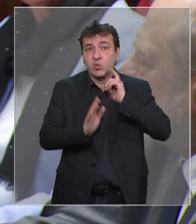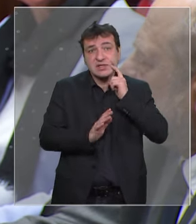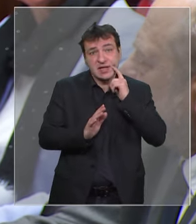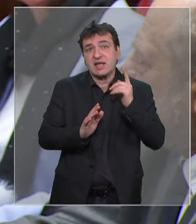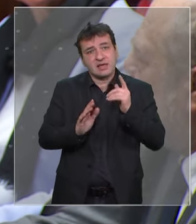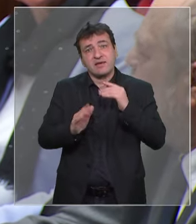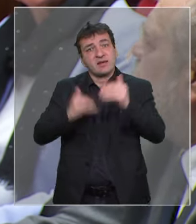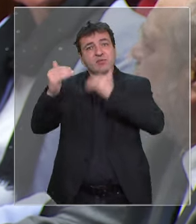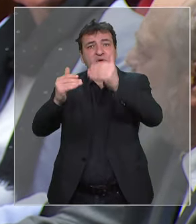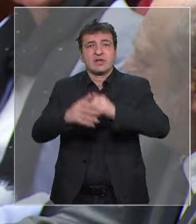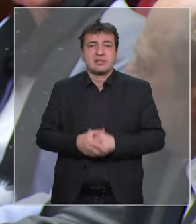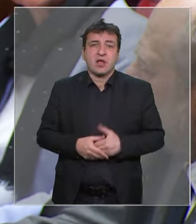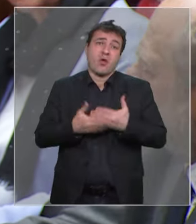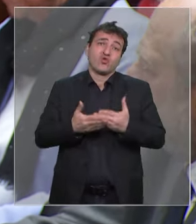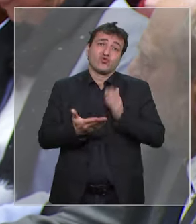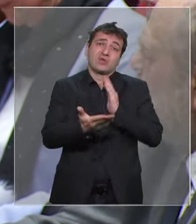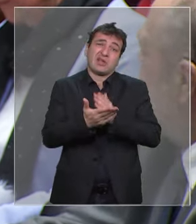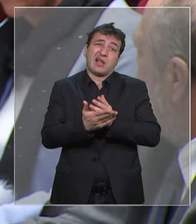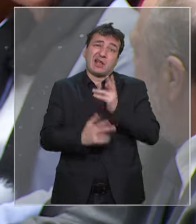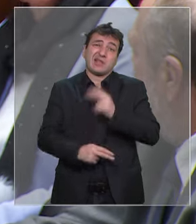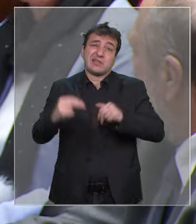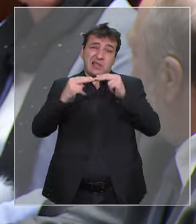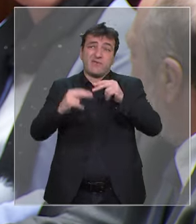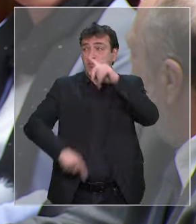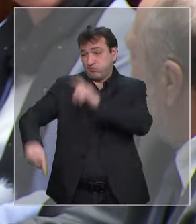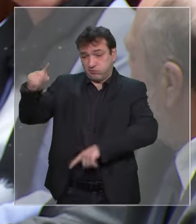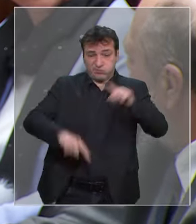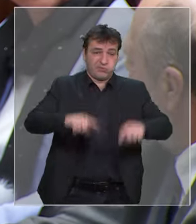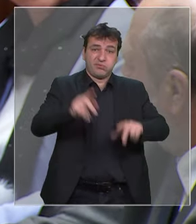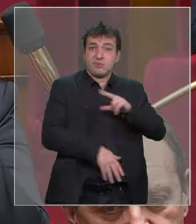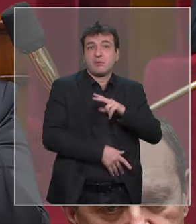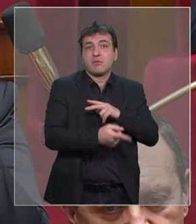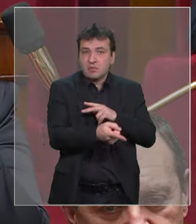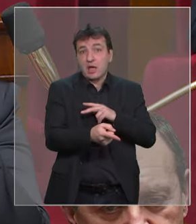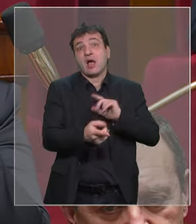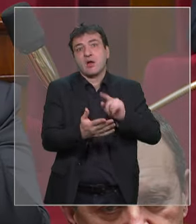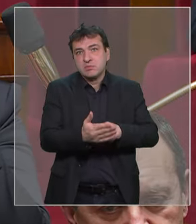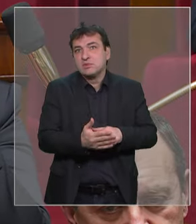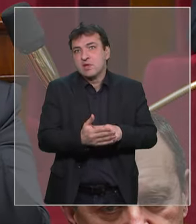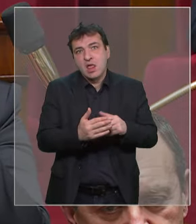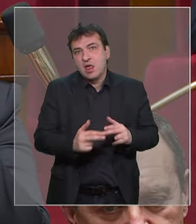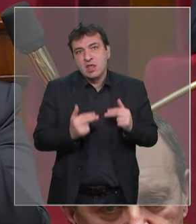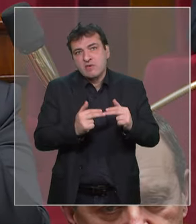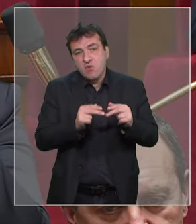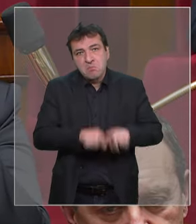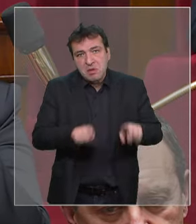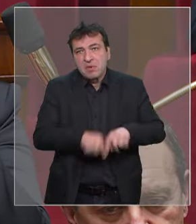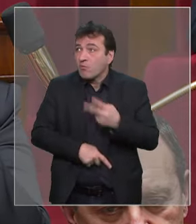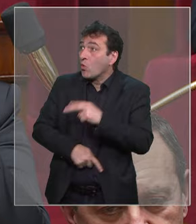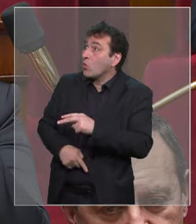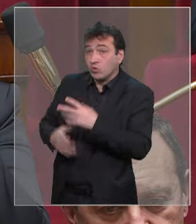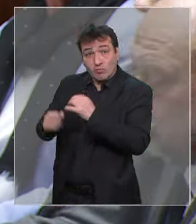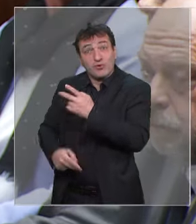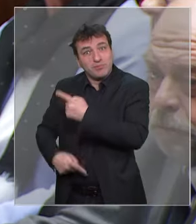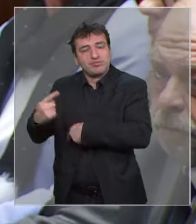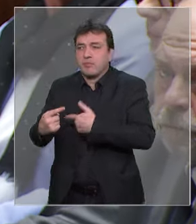dans les classes aujourd'hui conduit certains à stagner et empêche les autres de s'envoler, nous aurons des groupes de niveau en mathématiques. Enfin,